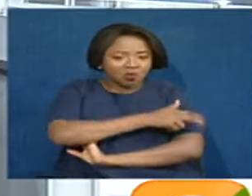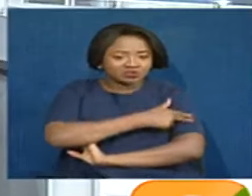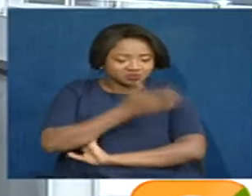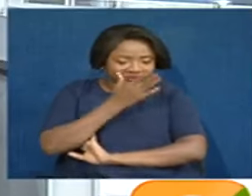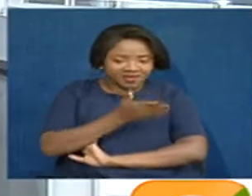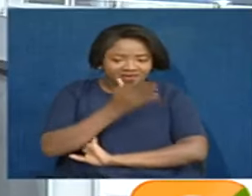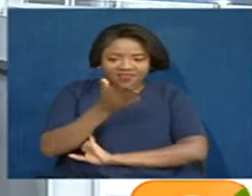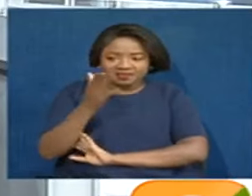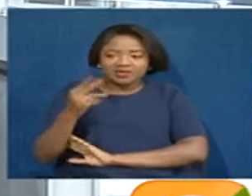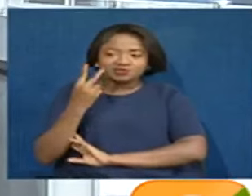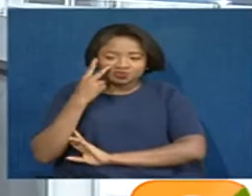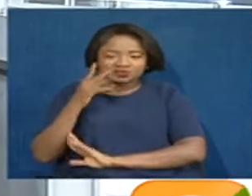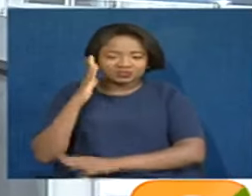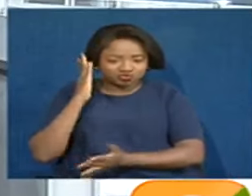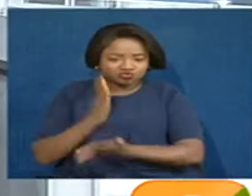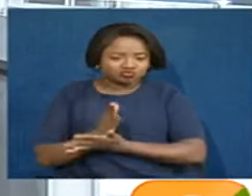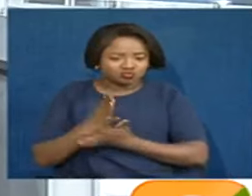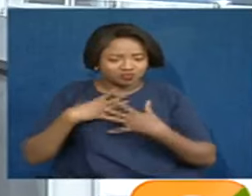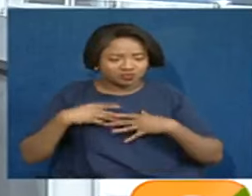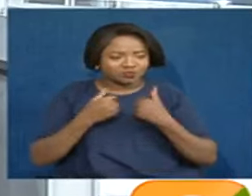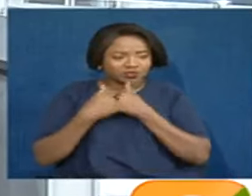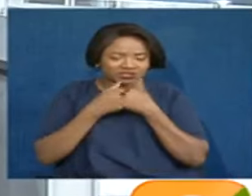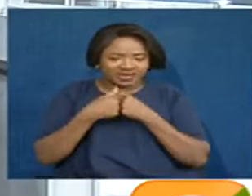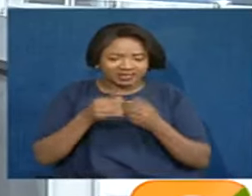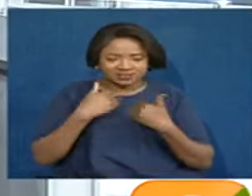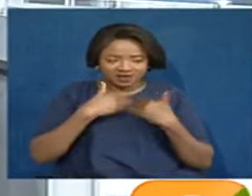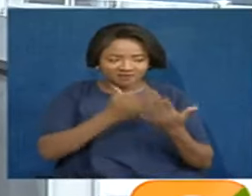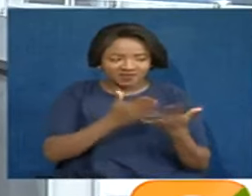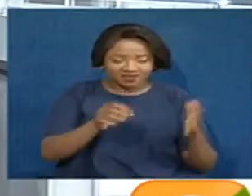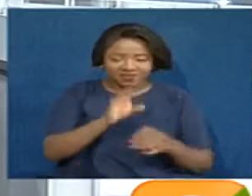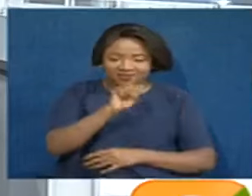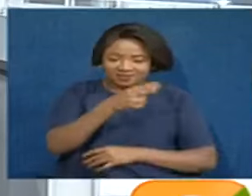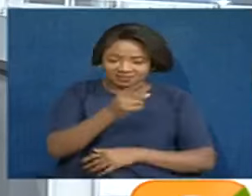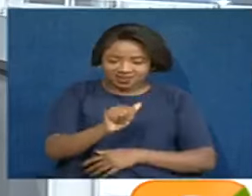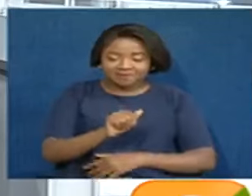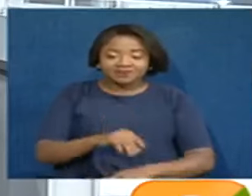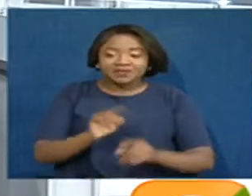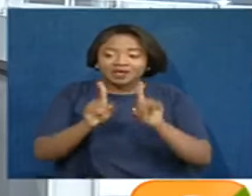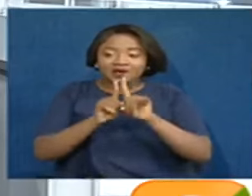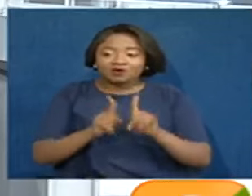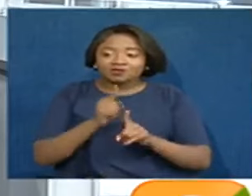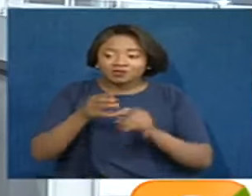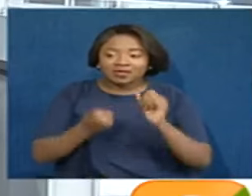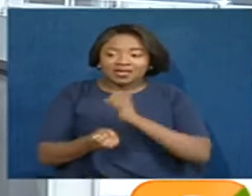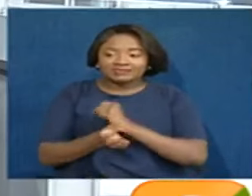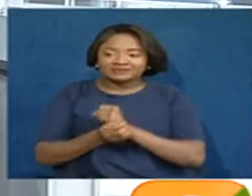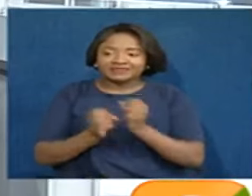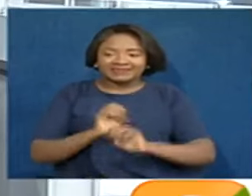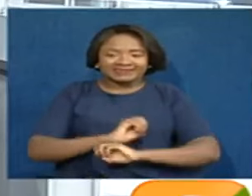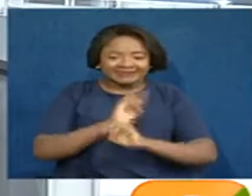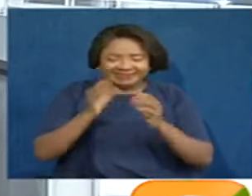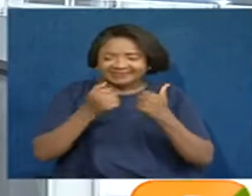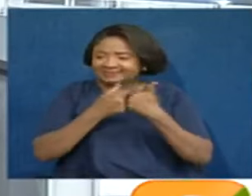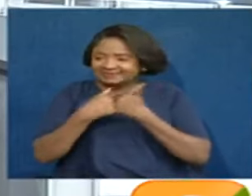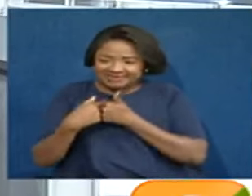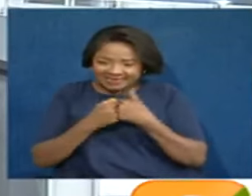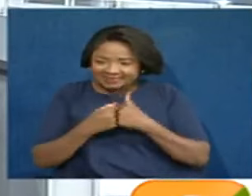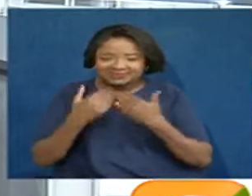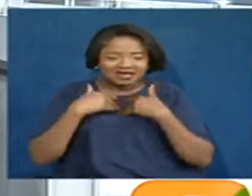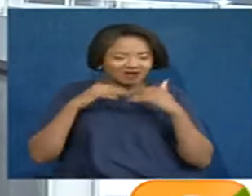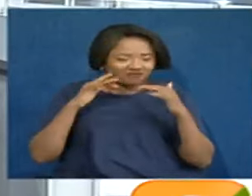SHA katika hospitali ya Kenyatta hapa Nairobi. Barasa akipata fursa ya kuelezewa kinaga ubaga na wagonjwa kuhusu